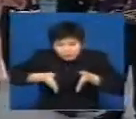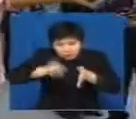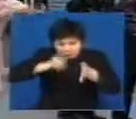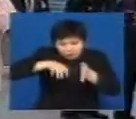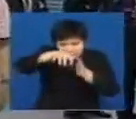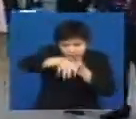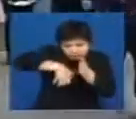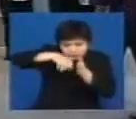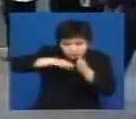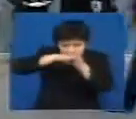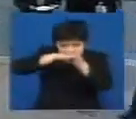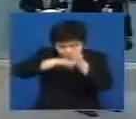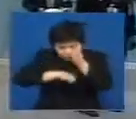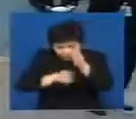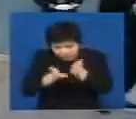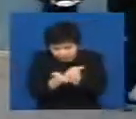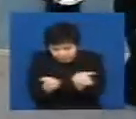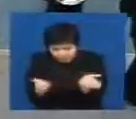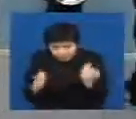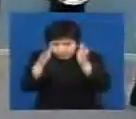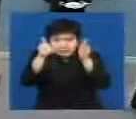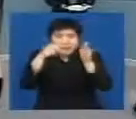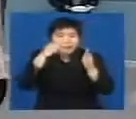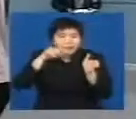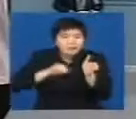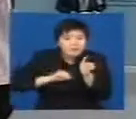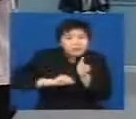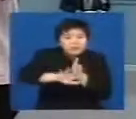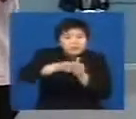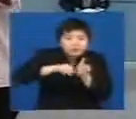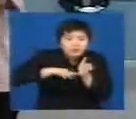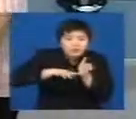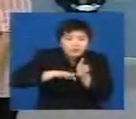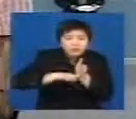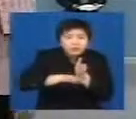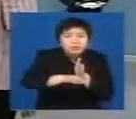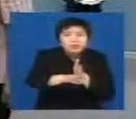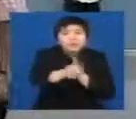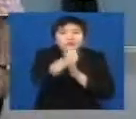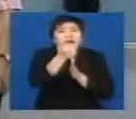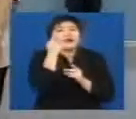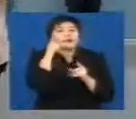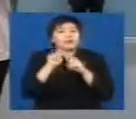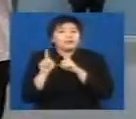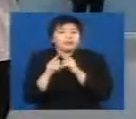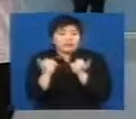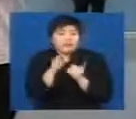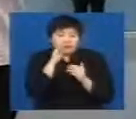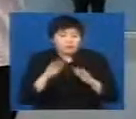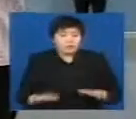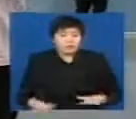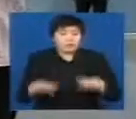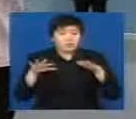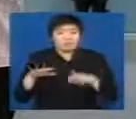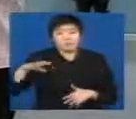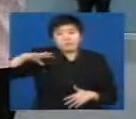ซ่อม มาในที่สุดใช่ไหมซ่อมแซม น้ำจับให้ไหลนะฮะ ระบายน้ำ ครับแล้วก็ถ้ามันจะไปทั่วเมืองไ